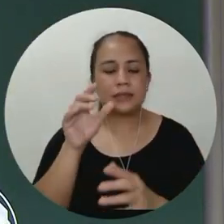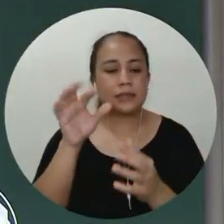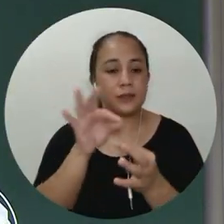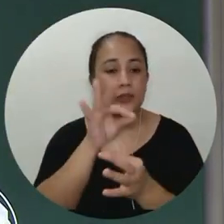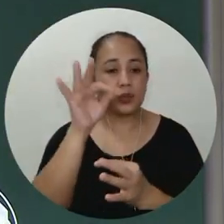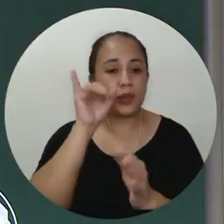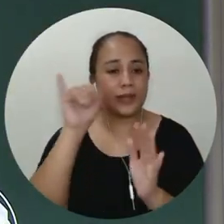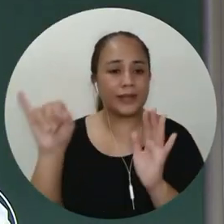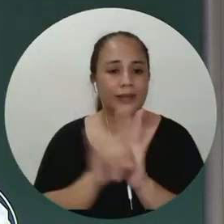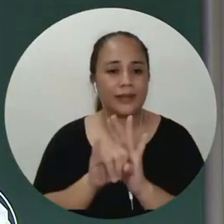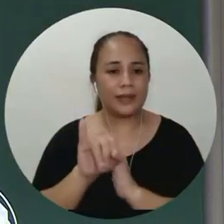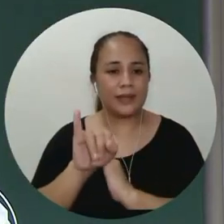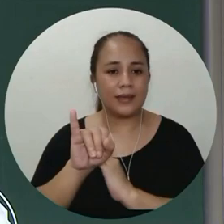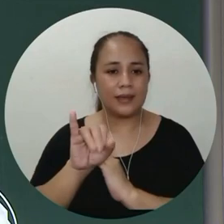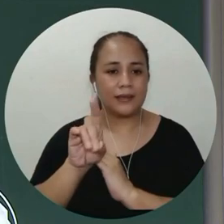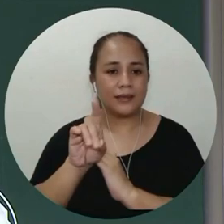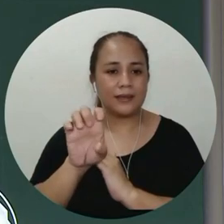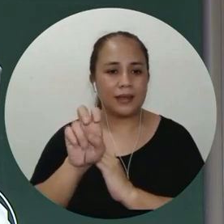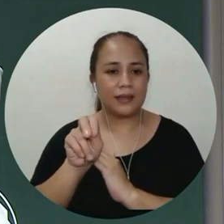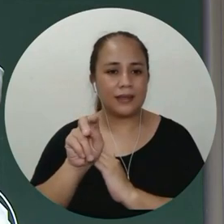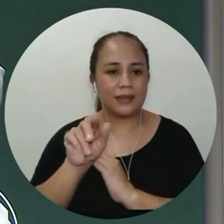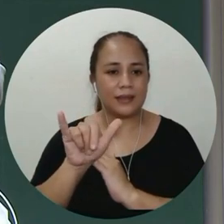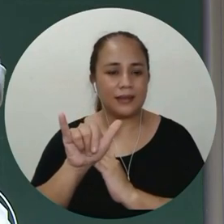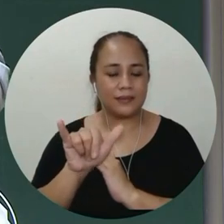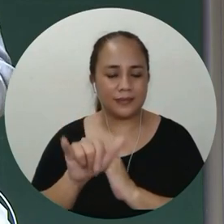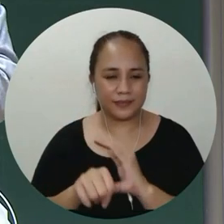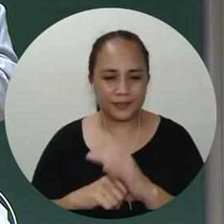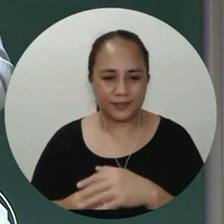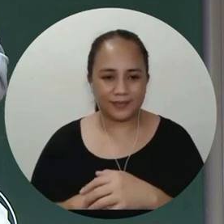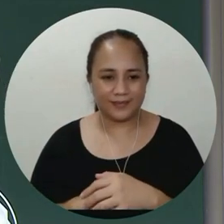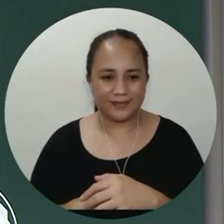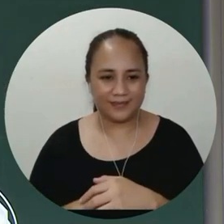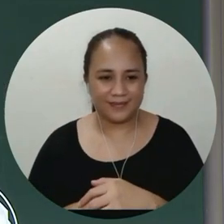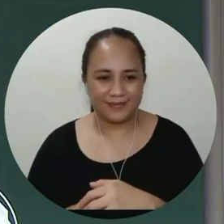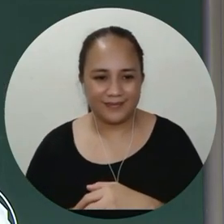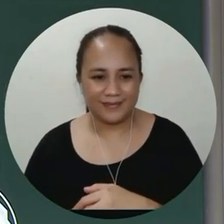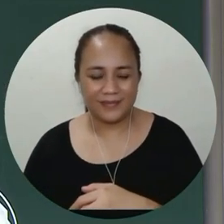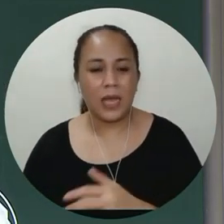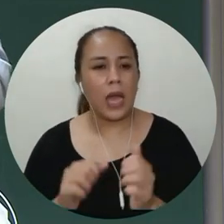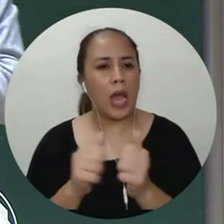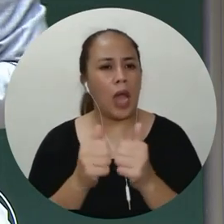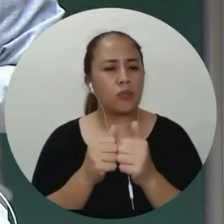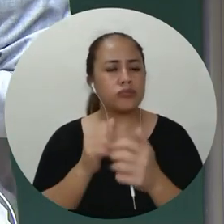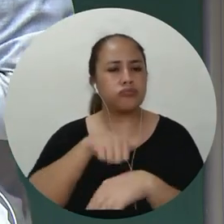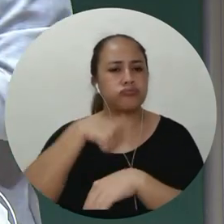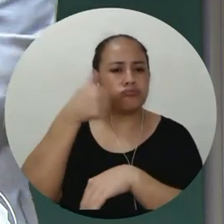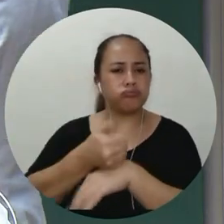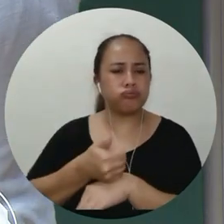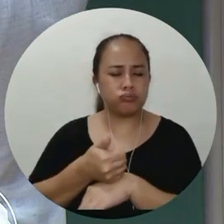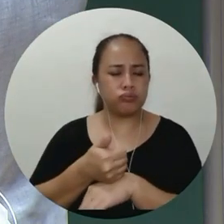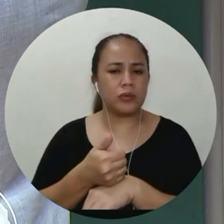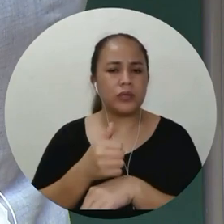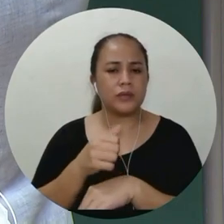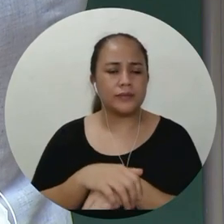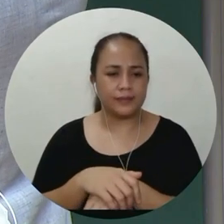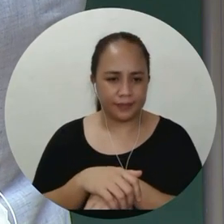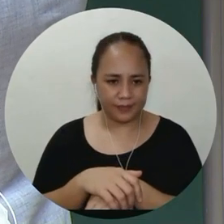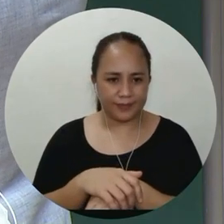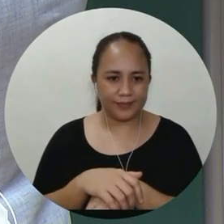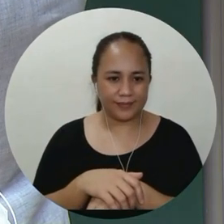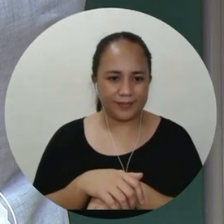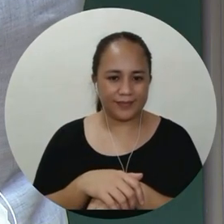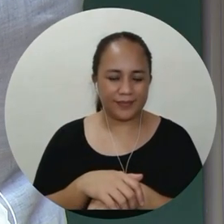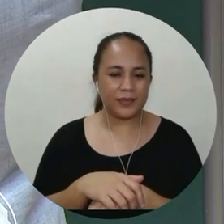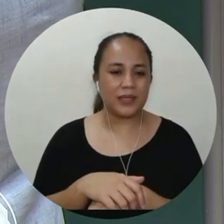자, 이것을 어떻게 확립하느냐? How do you establish these? 영적 파수꾼. It is